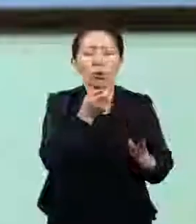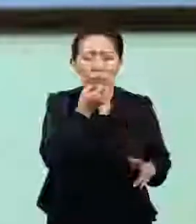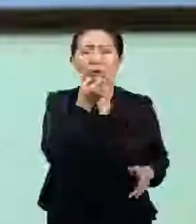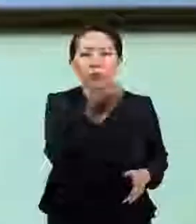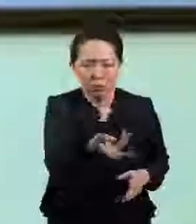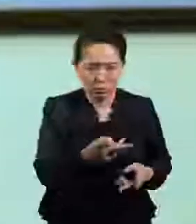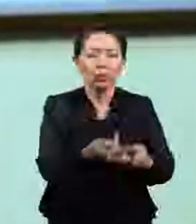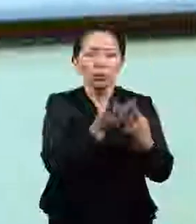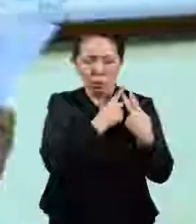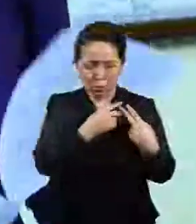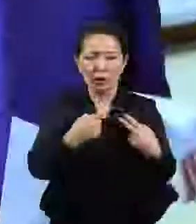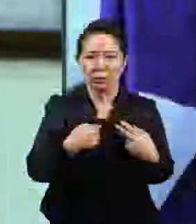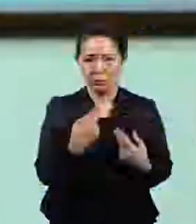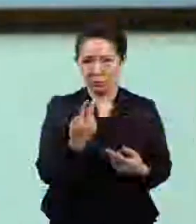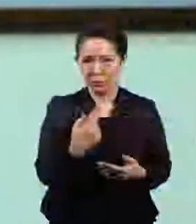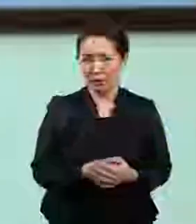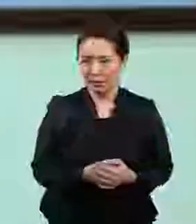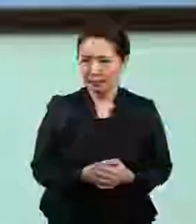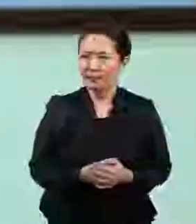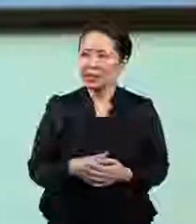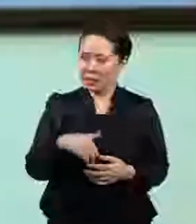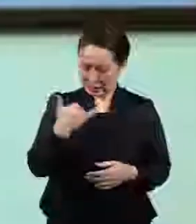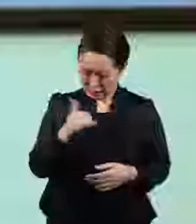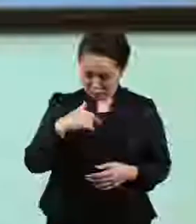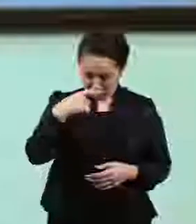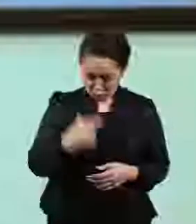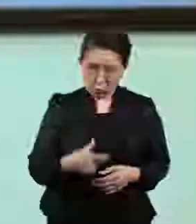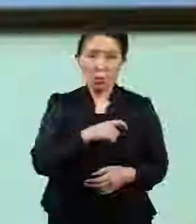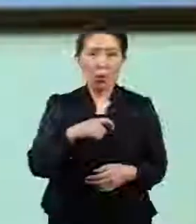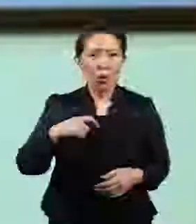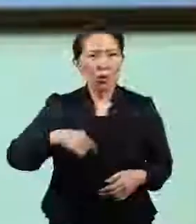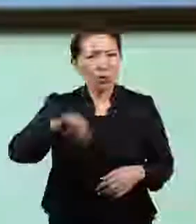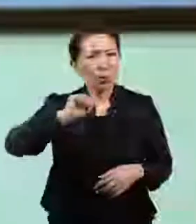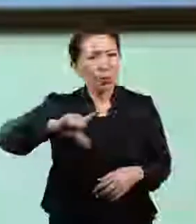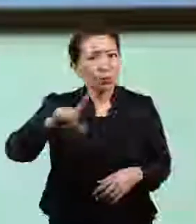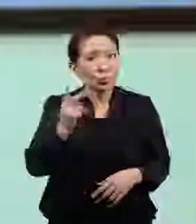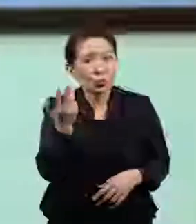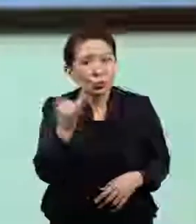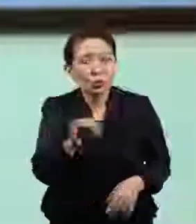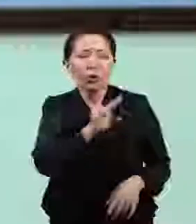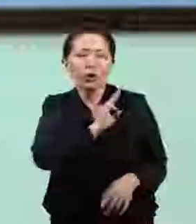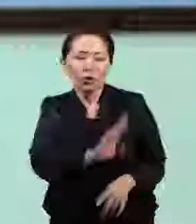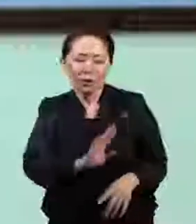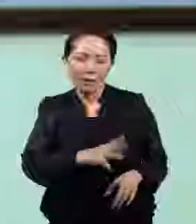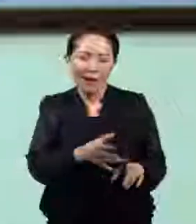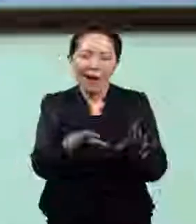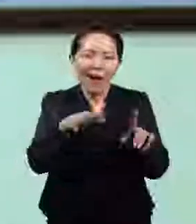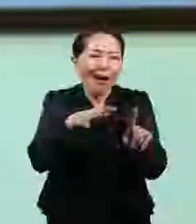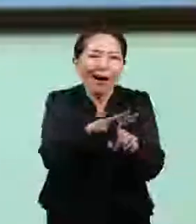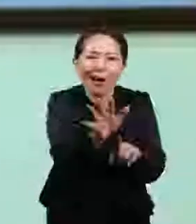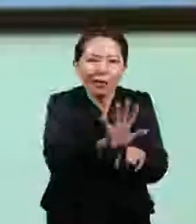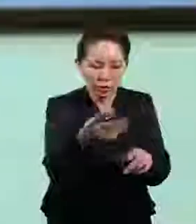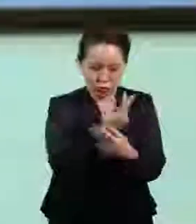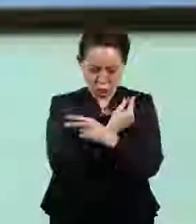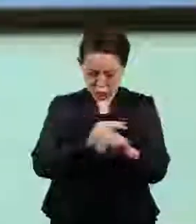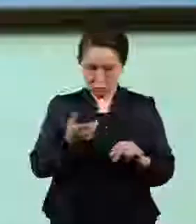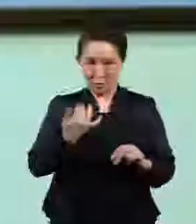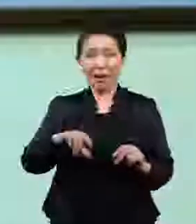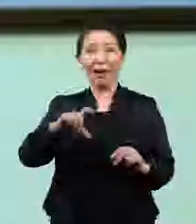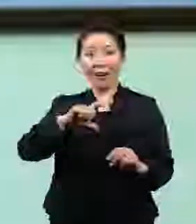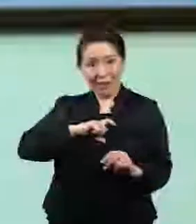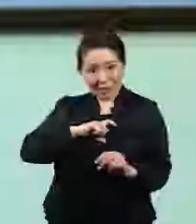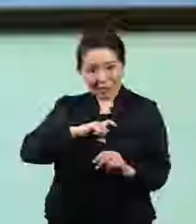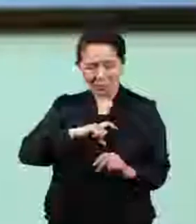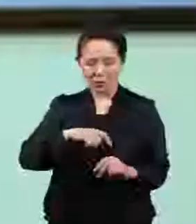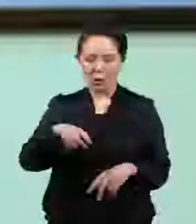бас эмчнэр хүлээдэг. Заримдаа хувь хүн ямар нэгэн үнэт зүйлийн төлөө халдашгүй чөлөөтэй байх эрхээ зөрчүүлж хувийн нууцаа